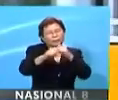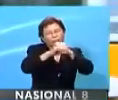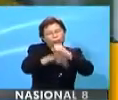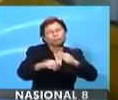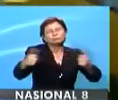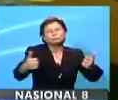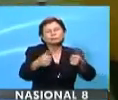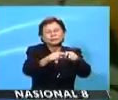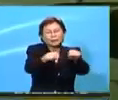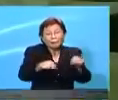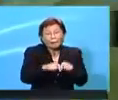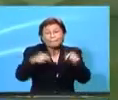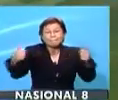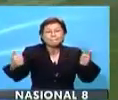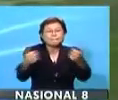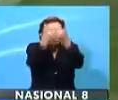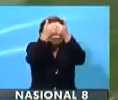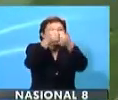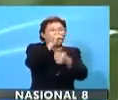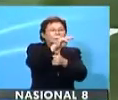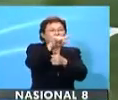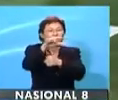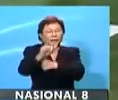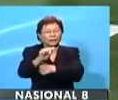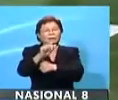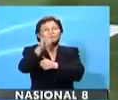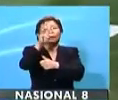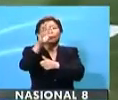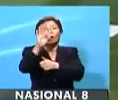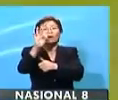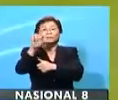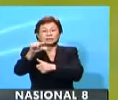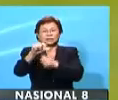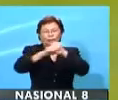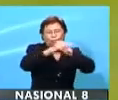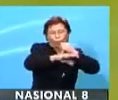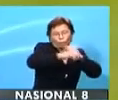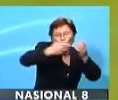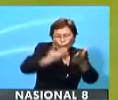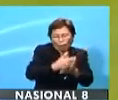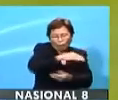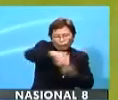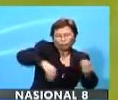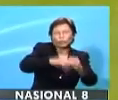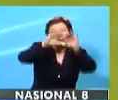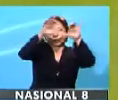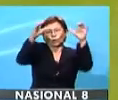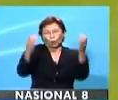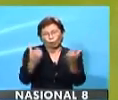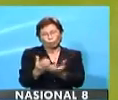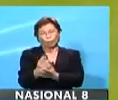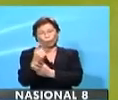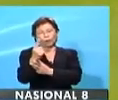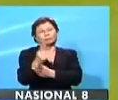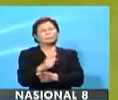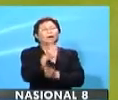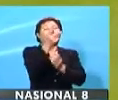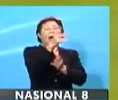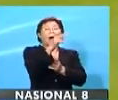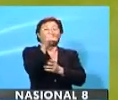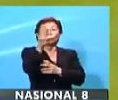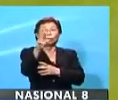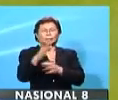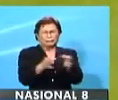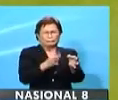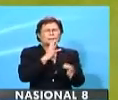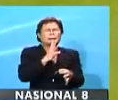kejohanan. MGA memilih World Sport Group WSG sebagai promotor baru menggantikan Global One. Tan Sri Anwar